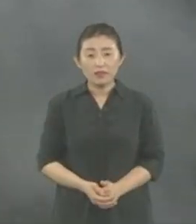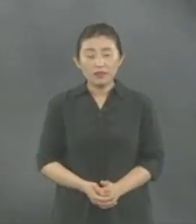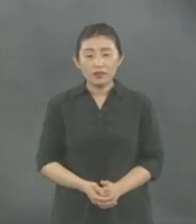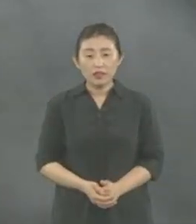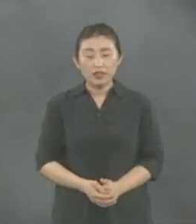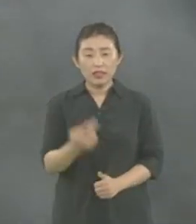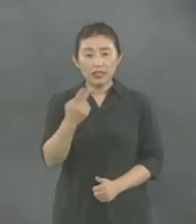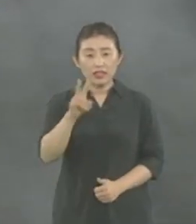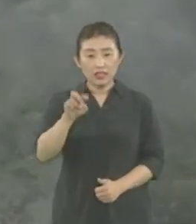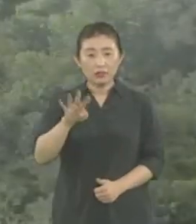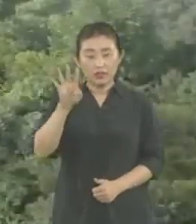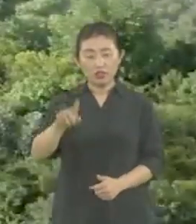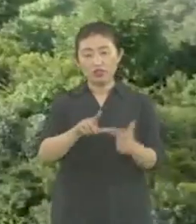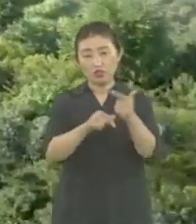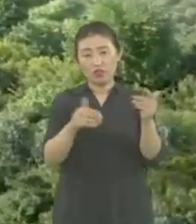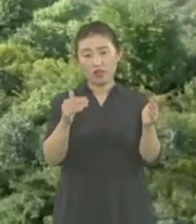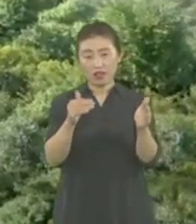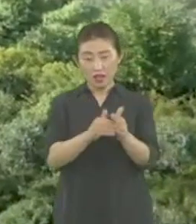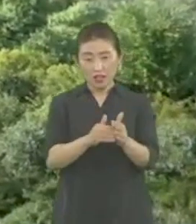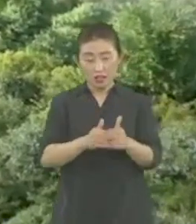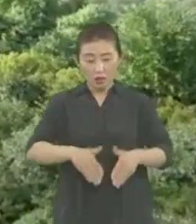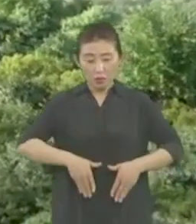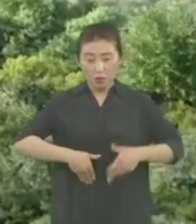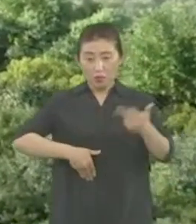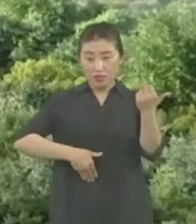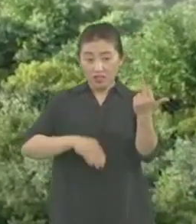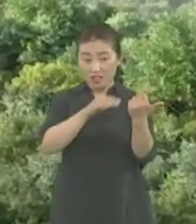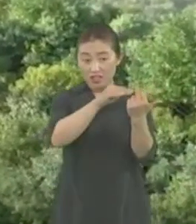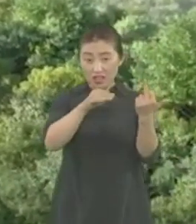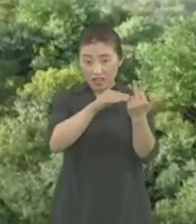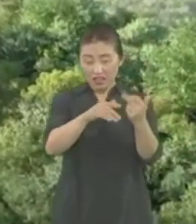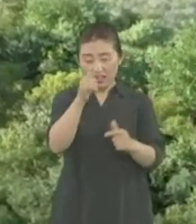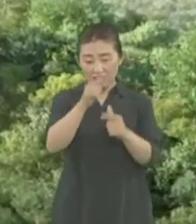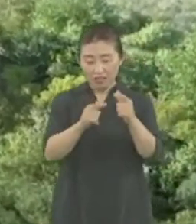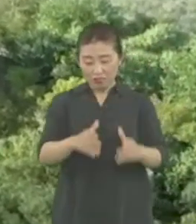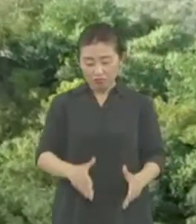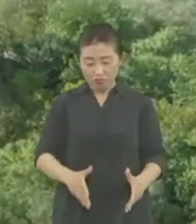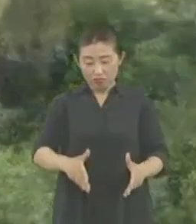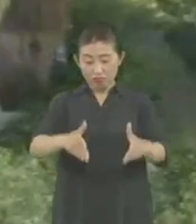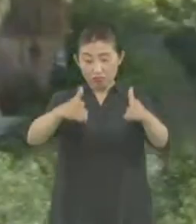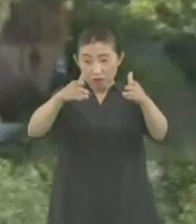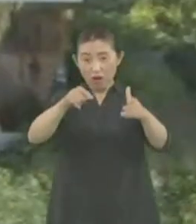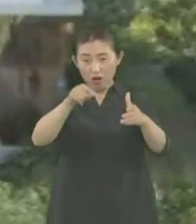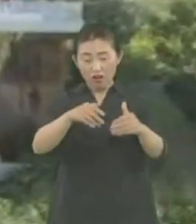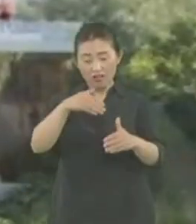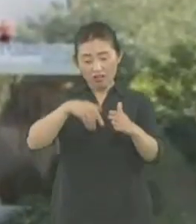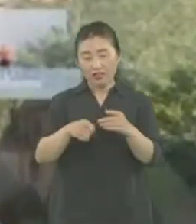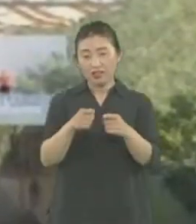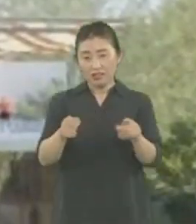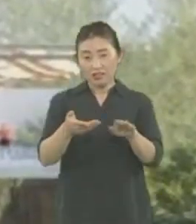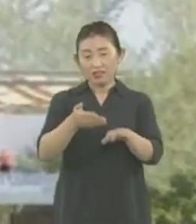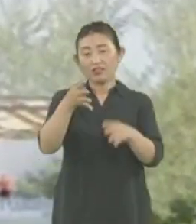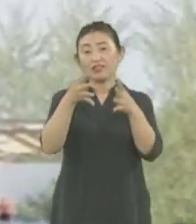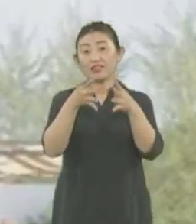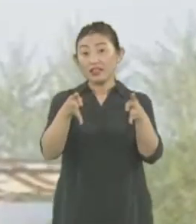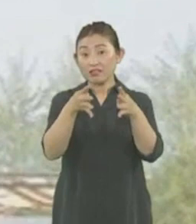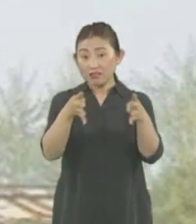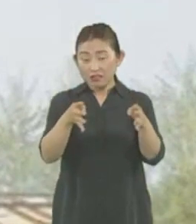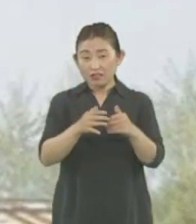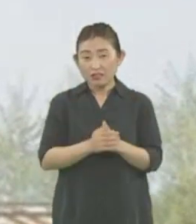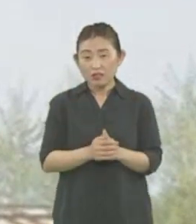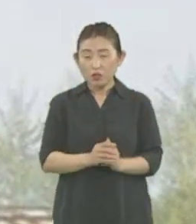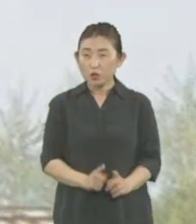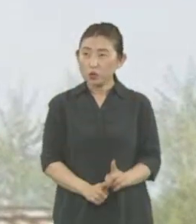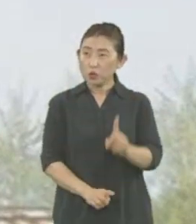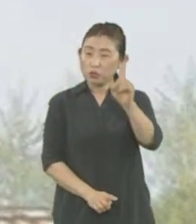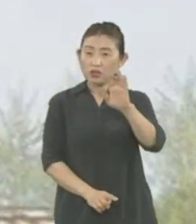대전시가 2024년 6월까지 보문산 중턱에 짓기로 한 목조 전망대입니다. 지하 1층, 지상 4층 규모로